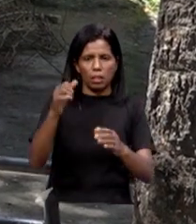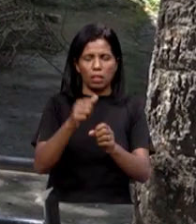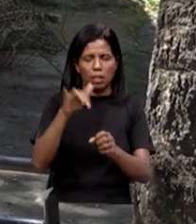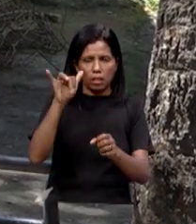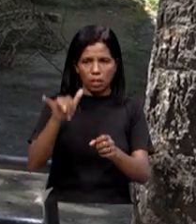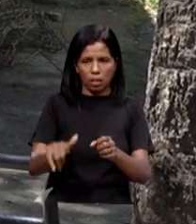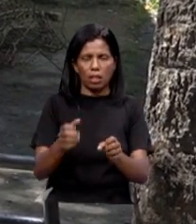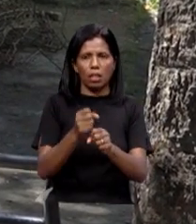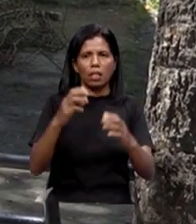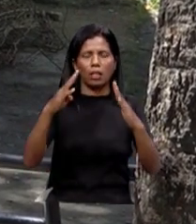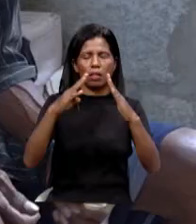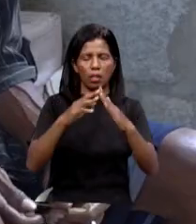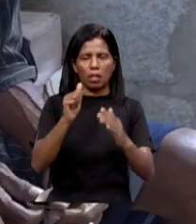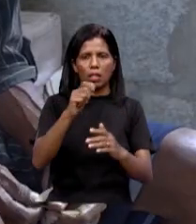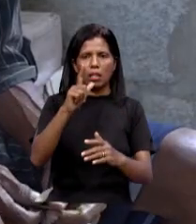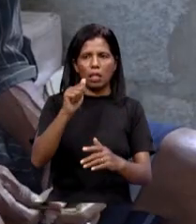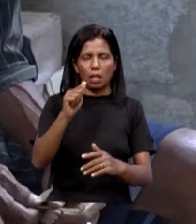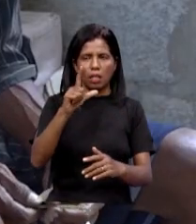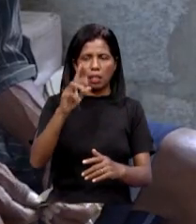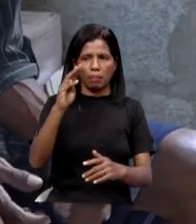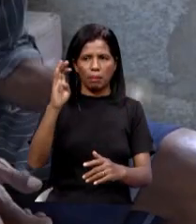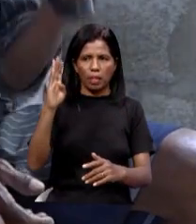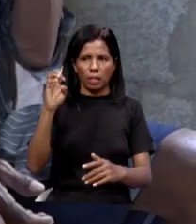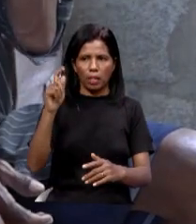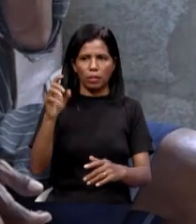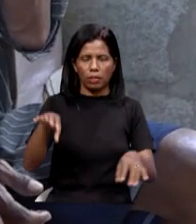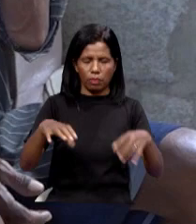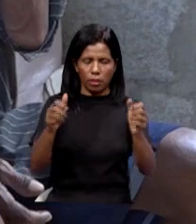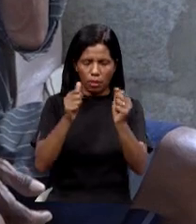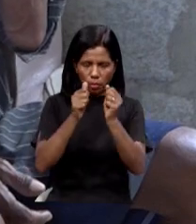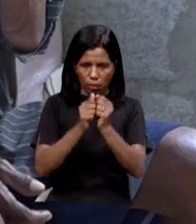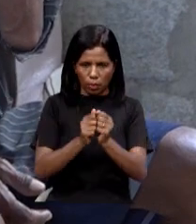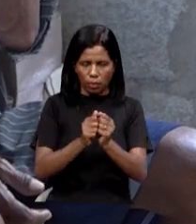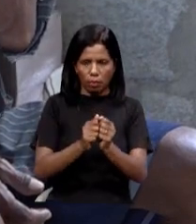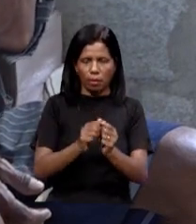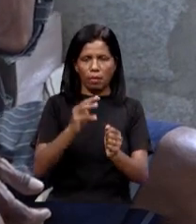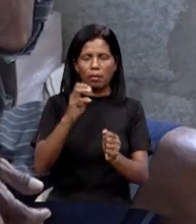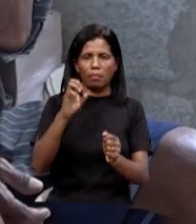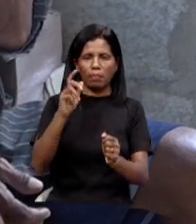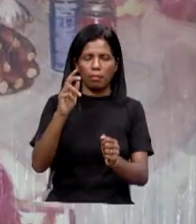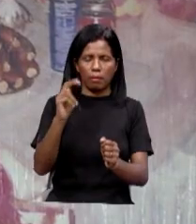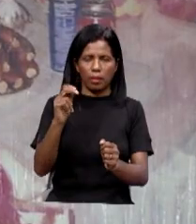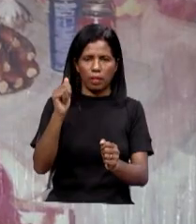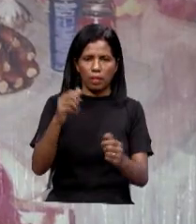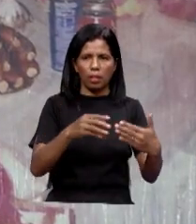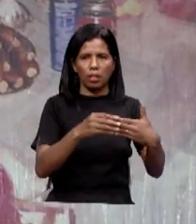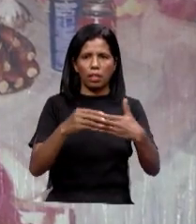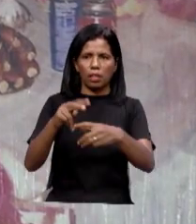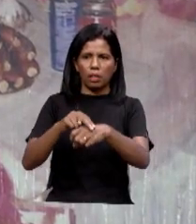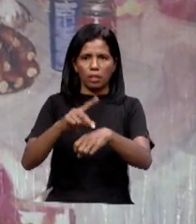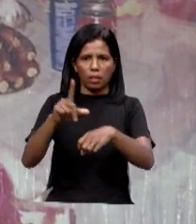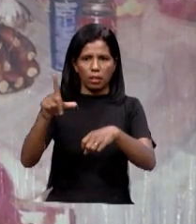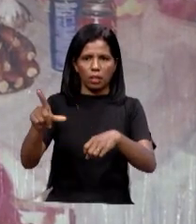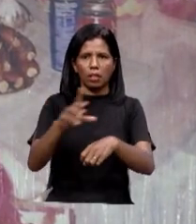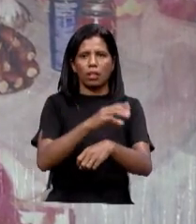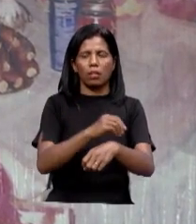hari bainyira Alberto si serviso amutuk ho mati biang Mena Gusmao, leader nasional Kerala Shana